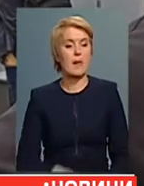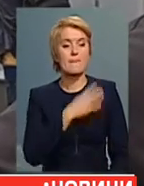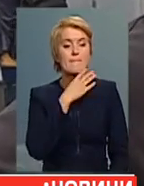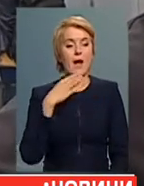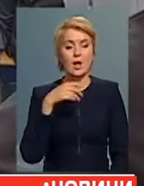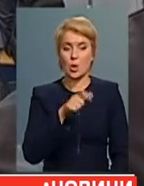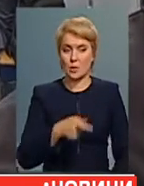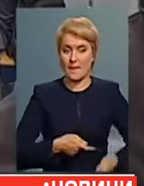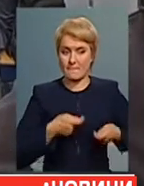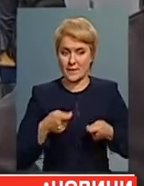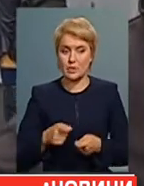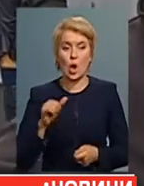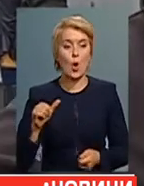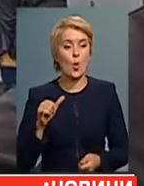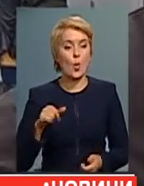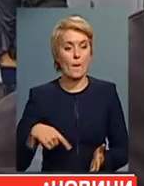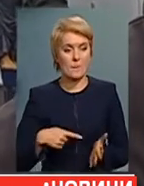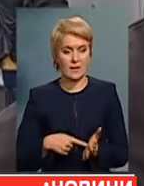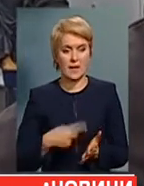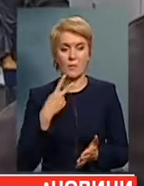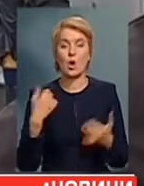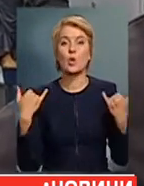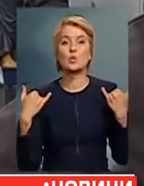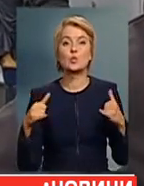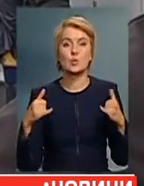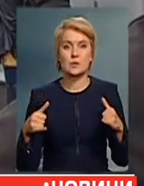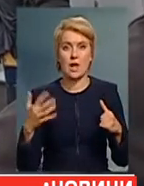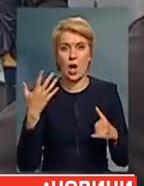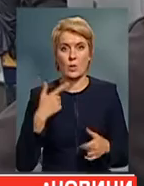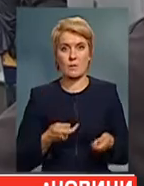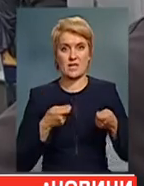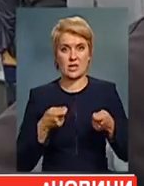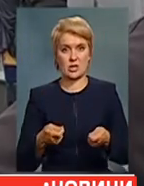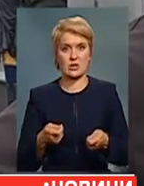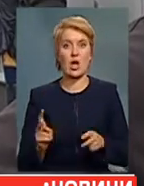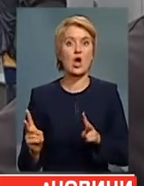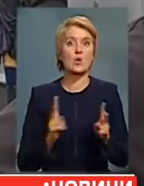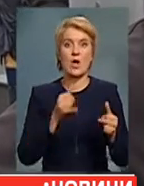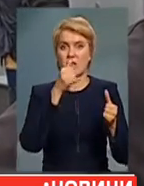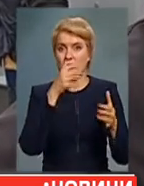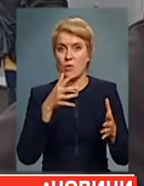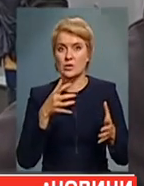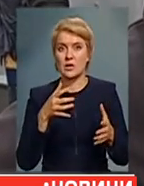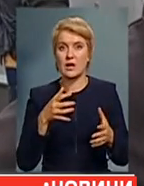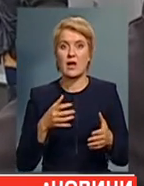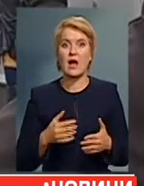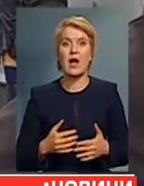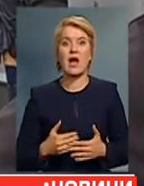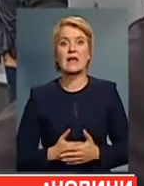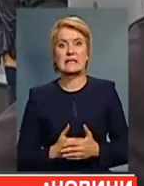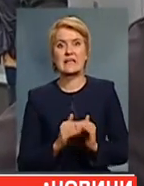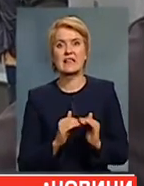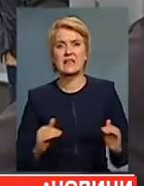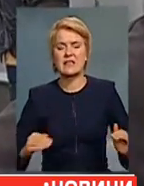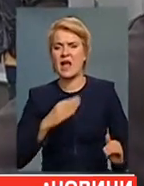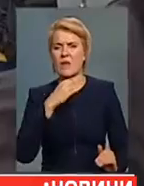Багато людей приїздить сюди до Умані, вони бачать чудеса після того, як приїжджають сюди. Якщо хтось не може завести дітей протягом довгих